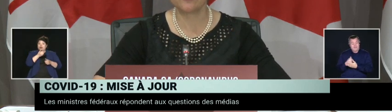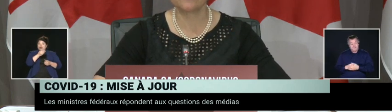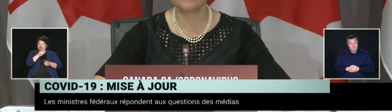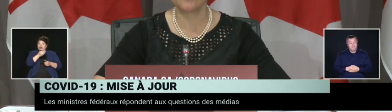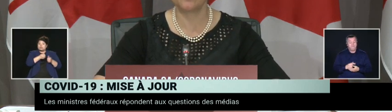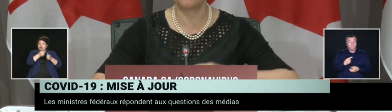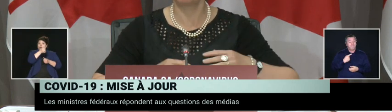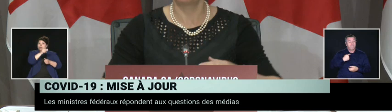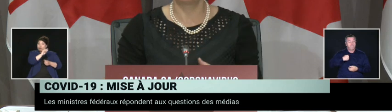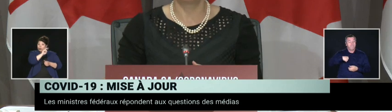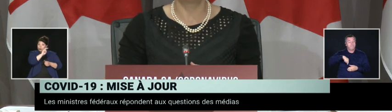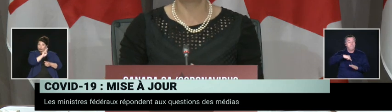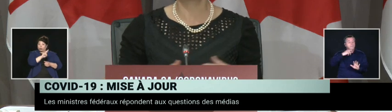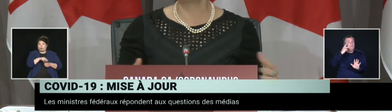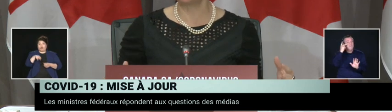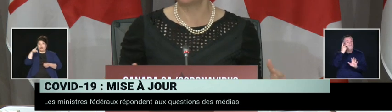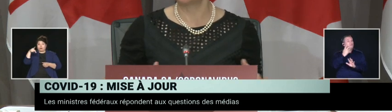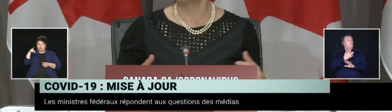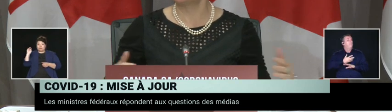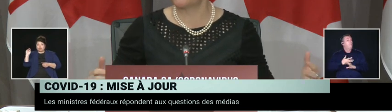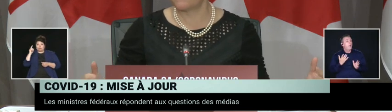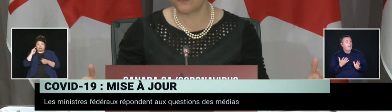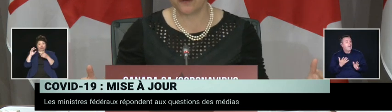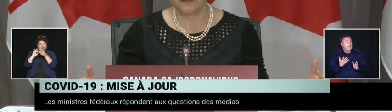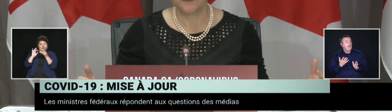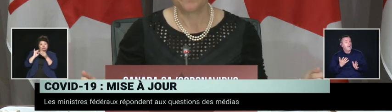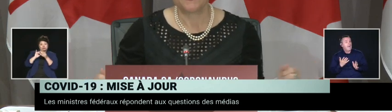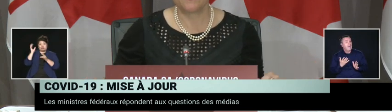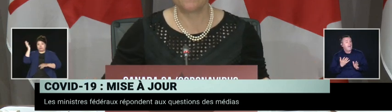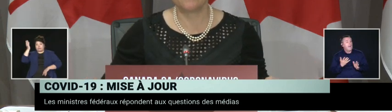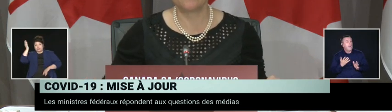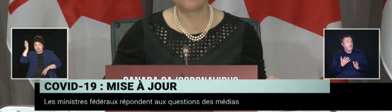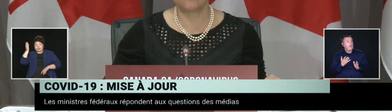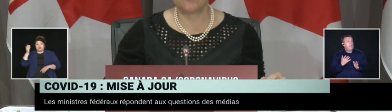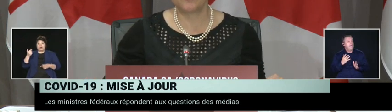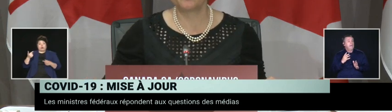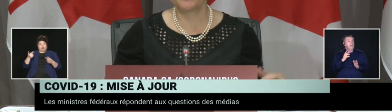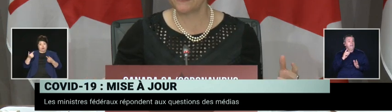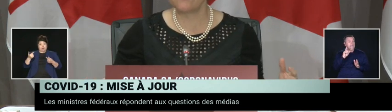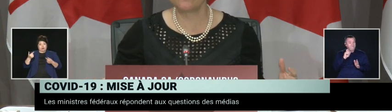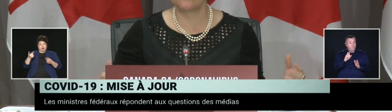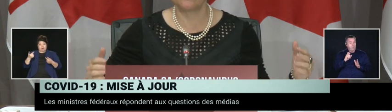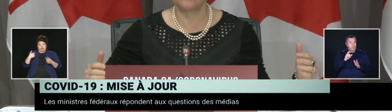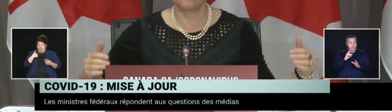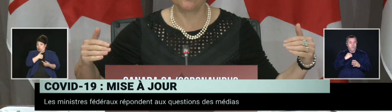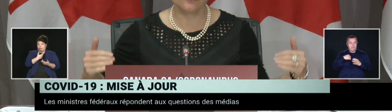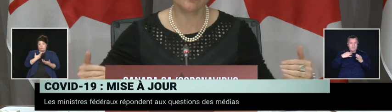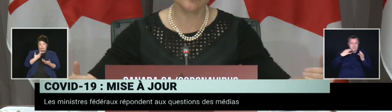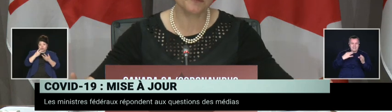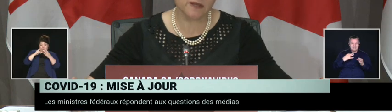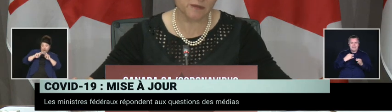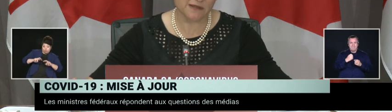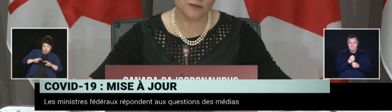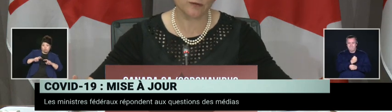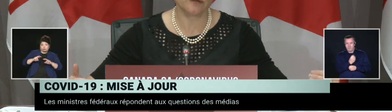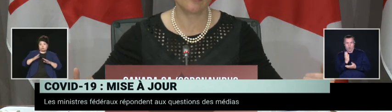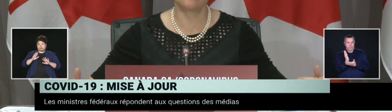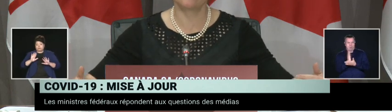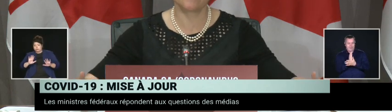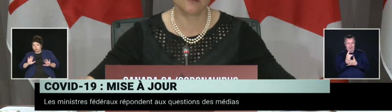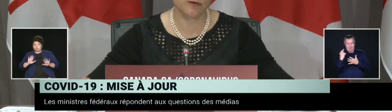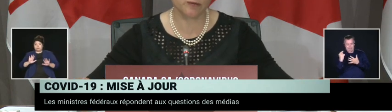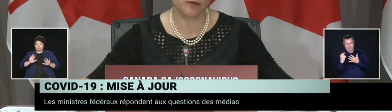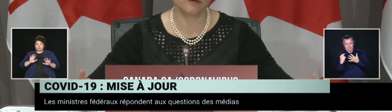de prendre beaucoup de mesures. Et en prenant une groupe de